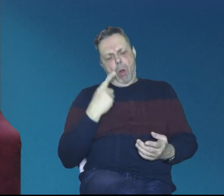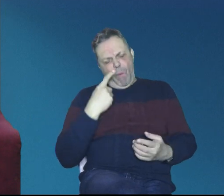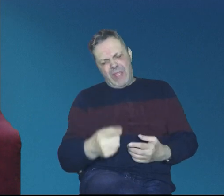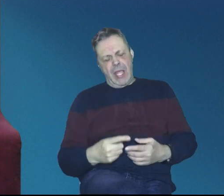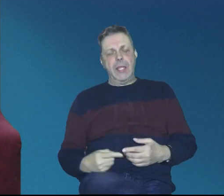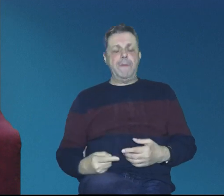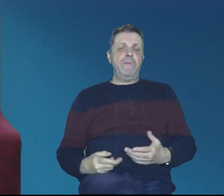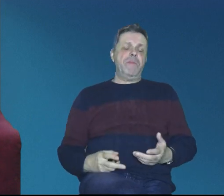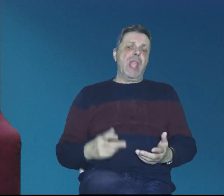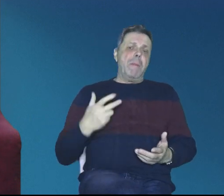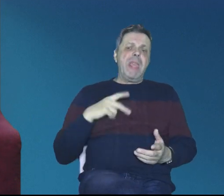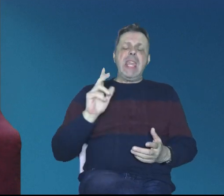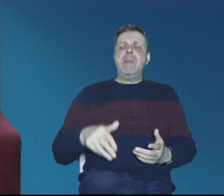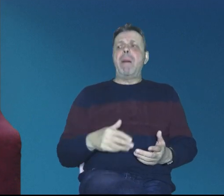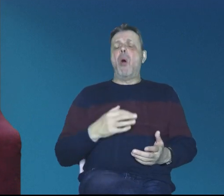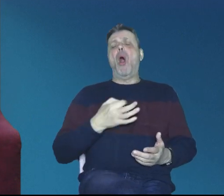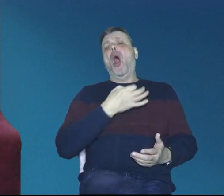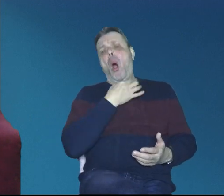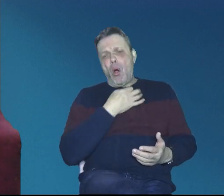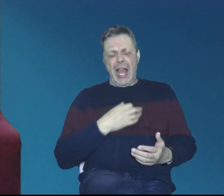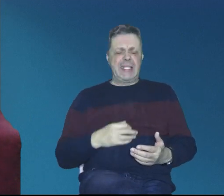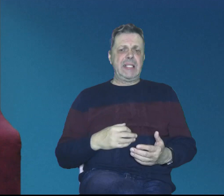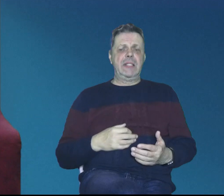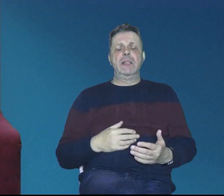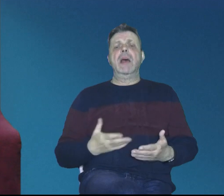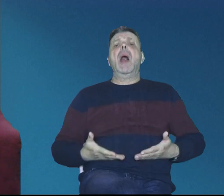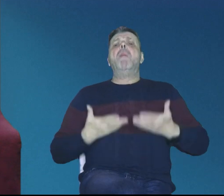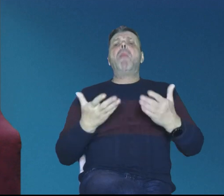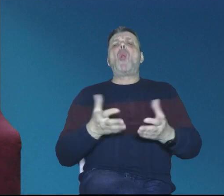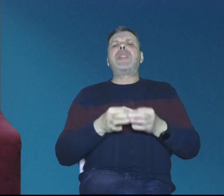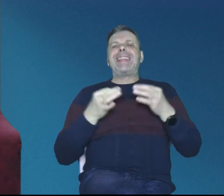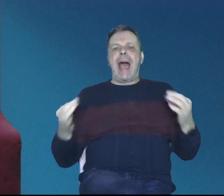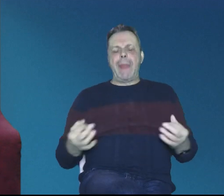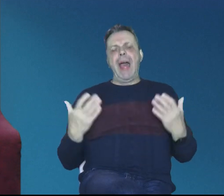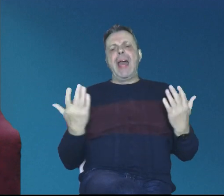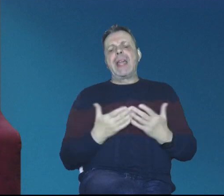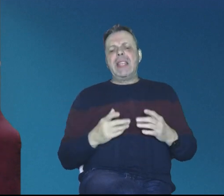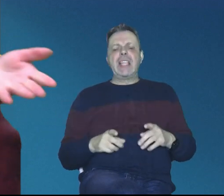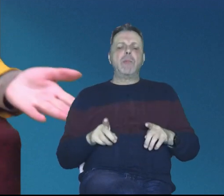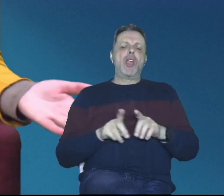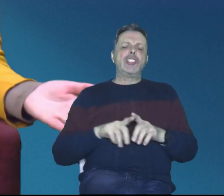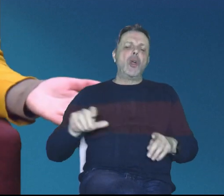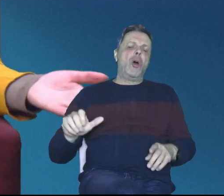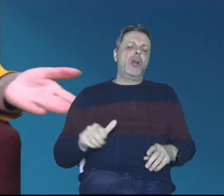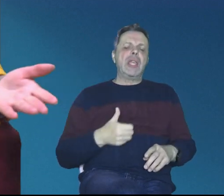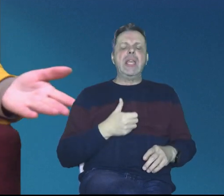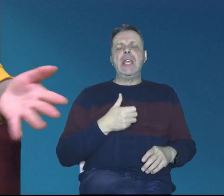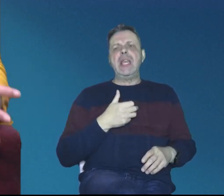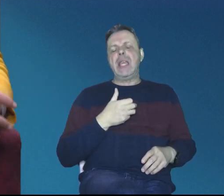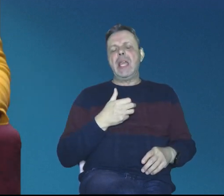nas. Oglašavamo često naše izlaske s predstavom na portalu Ponude dana, gdje smo ujedno onda